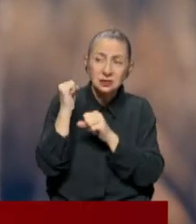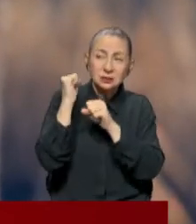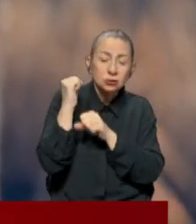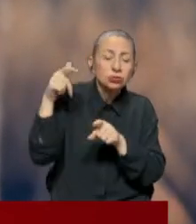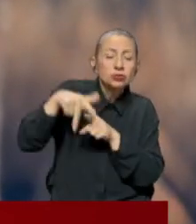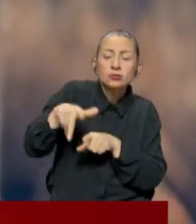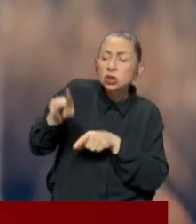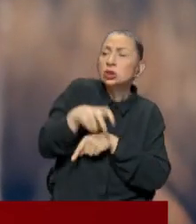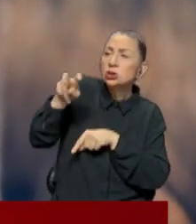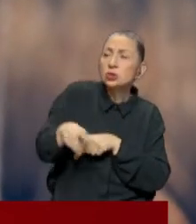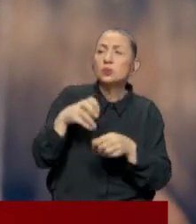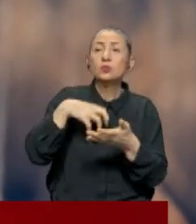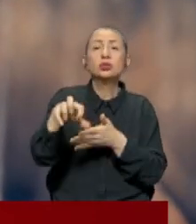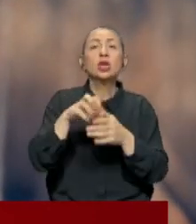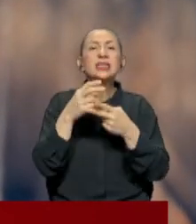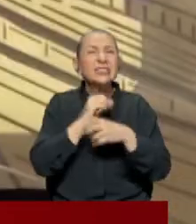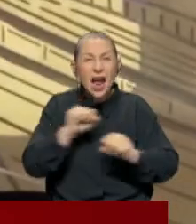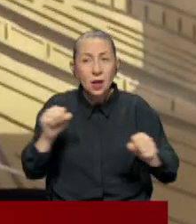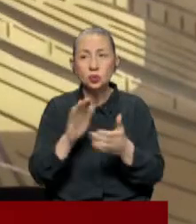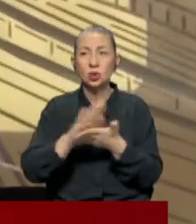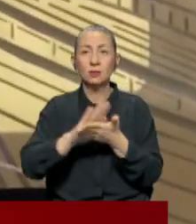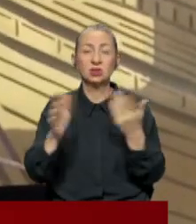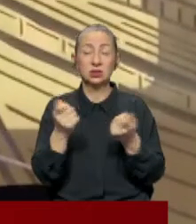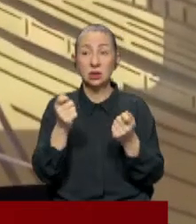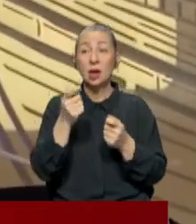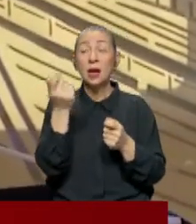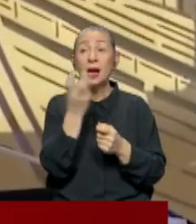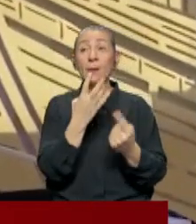binerek bütçe açıklarını düzeltmeye çalıştınız. Bakanın